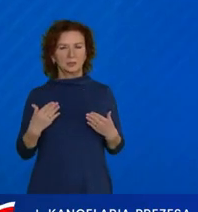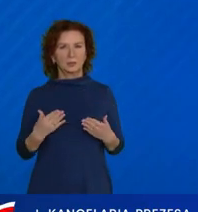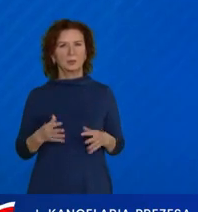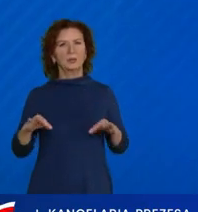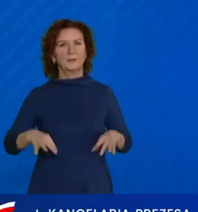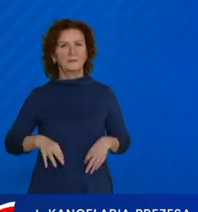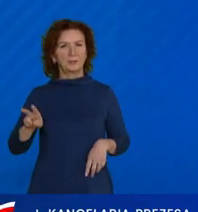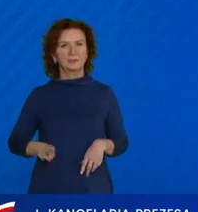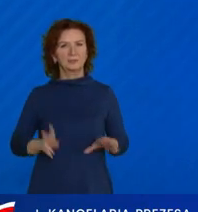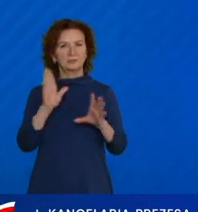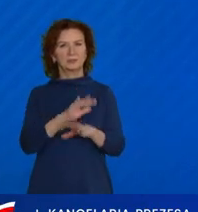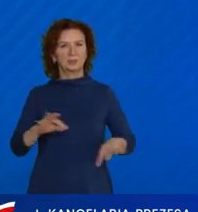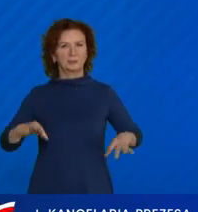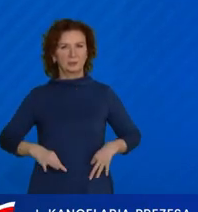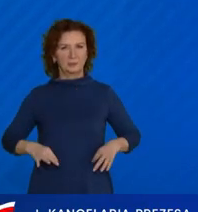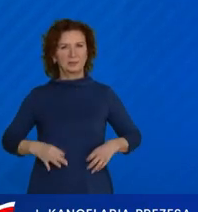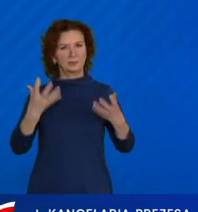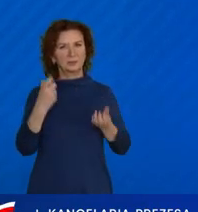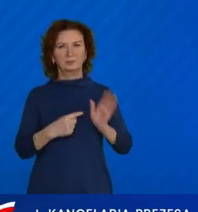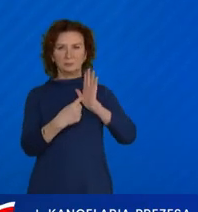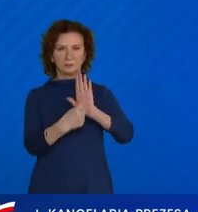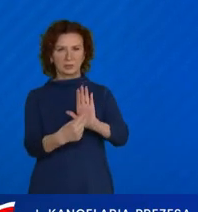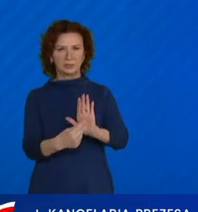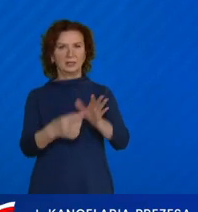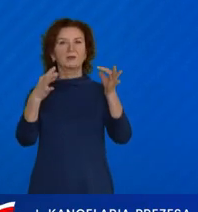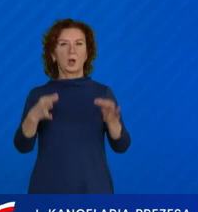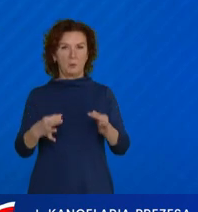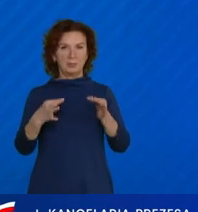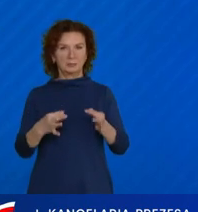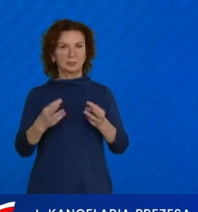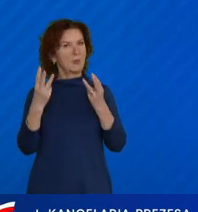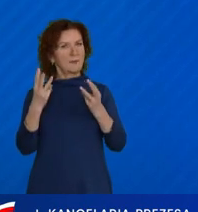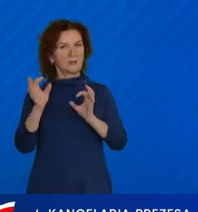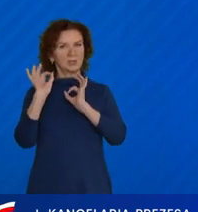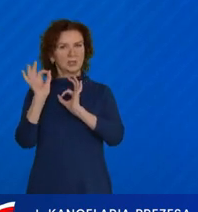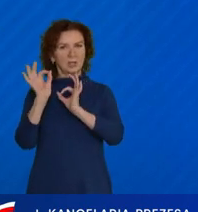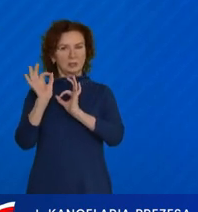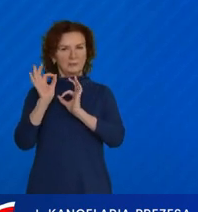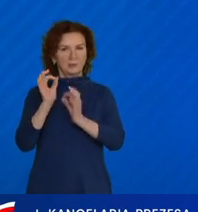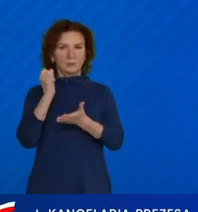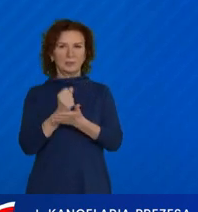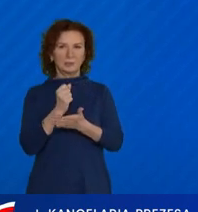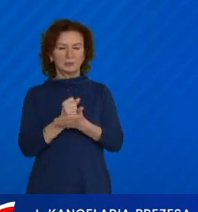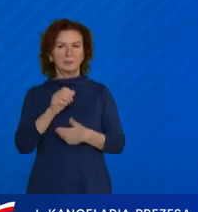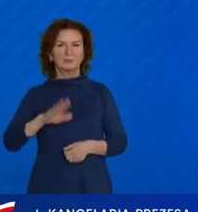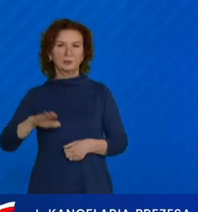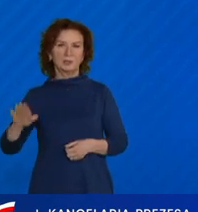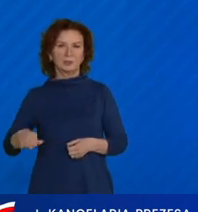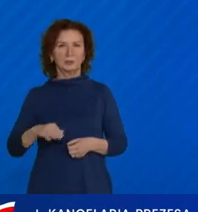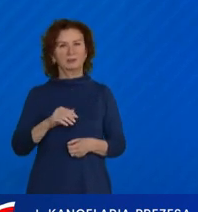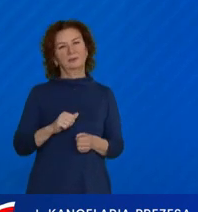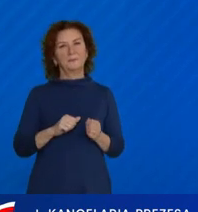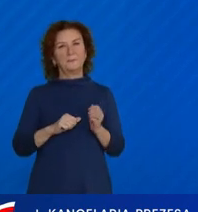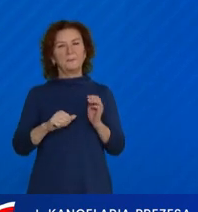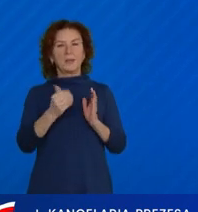panowie ministrowie, szanowni państwo. Chcielibyśmy przedstawić bieżące informacje dotyczące Narodowego Programu Szczepień,